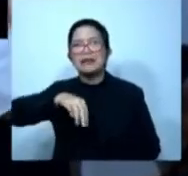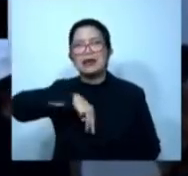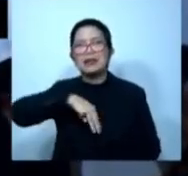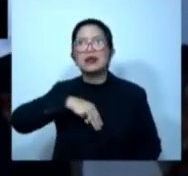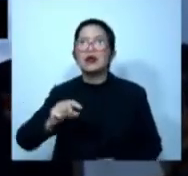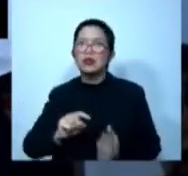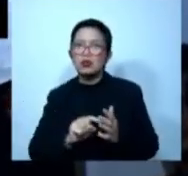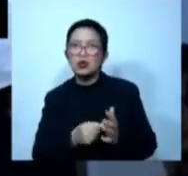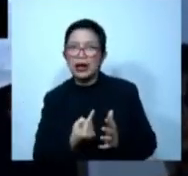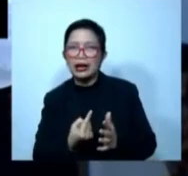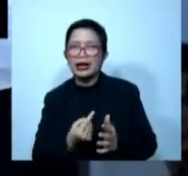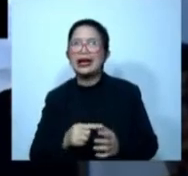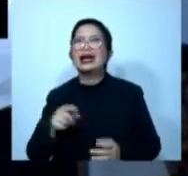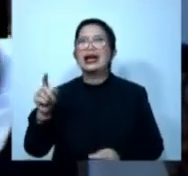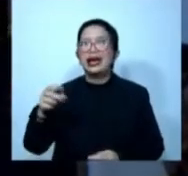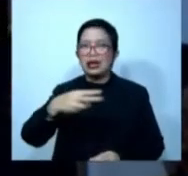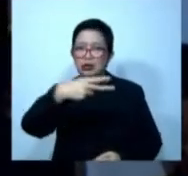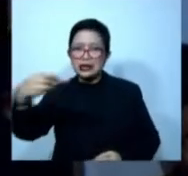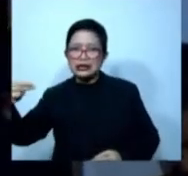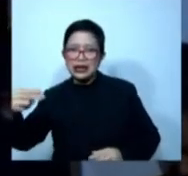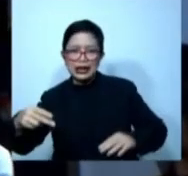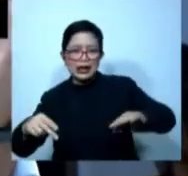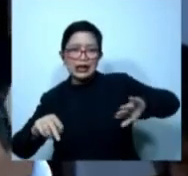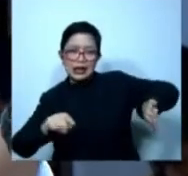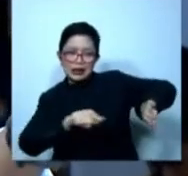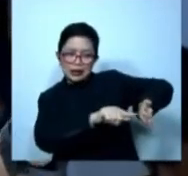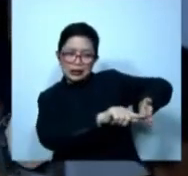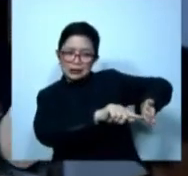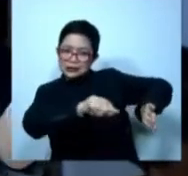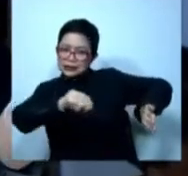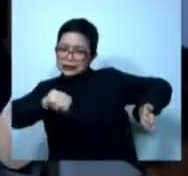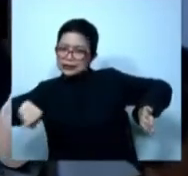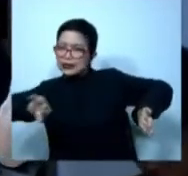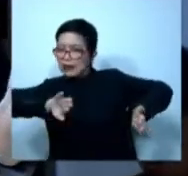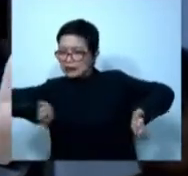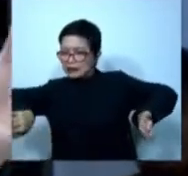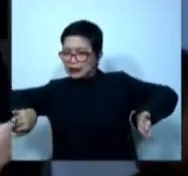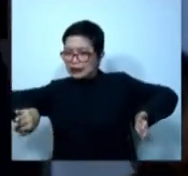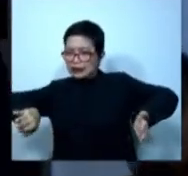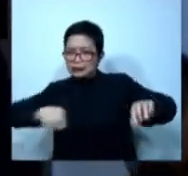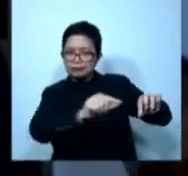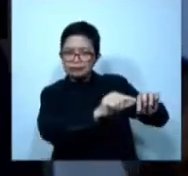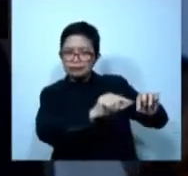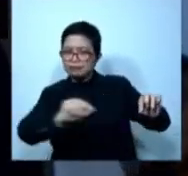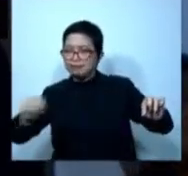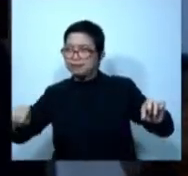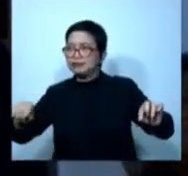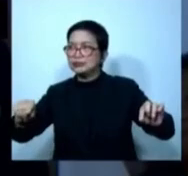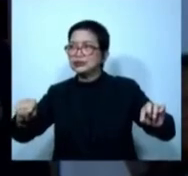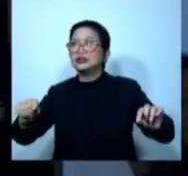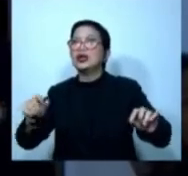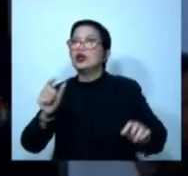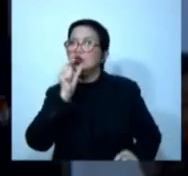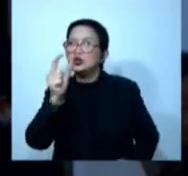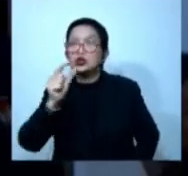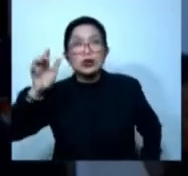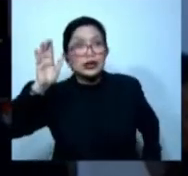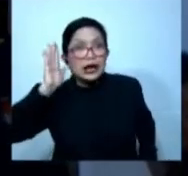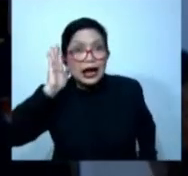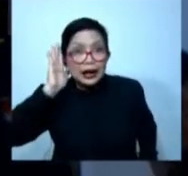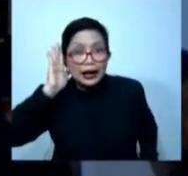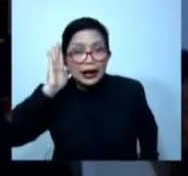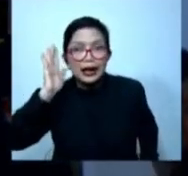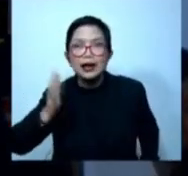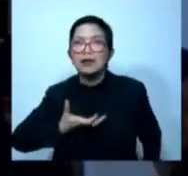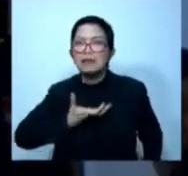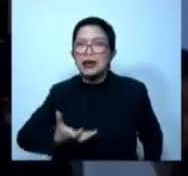Indonesia dan Barat dari Sabang sampai merauk hanya mendengarkan dan